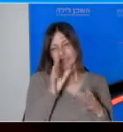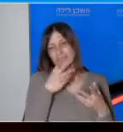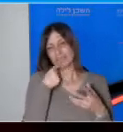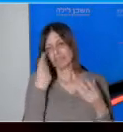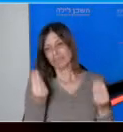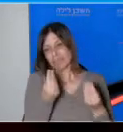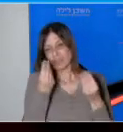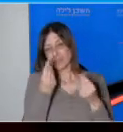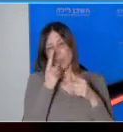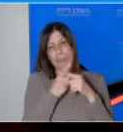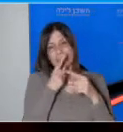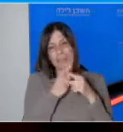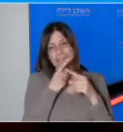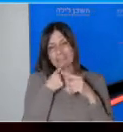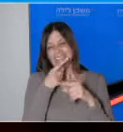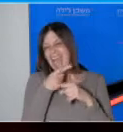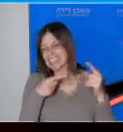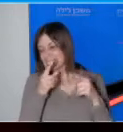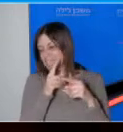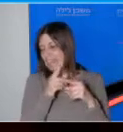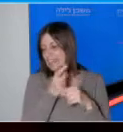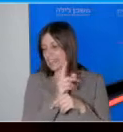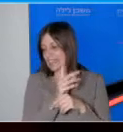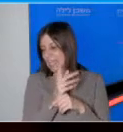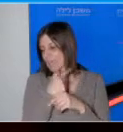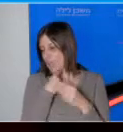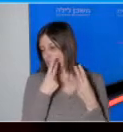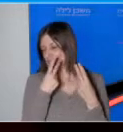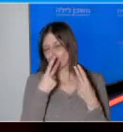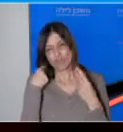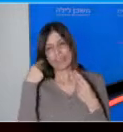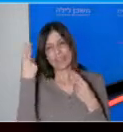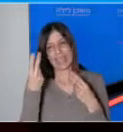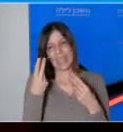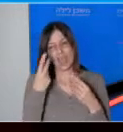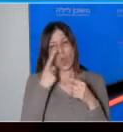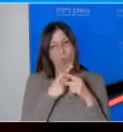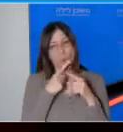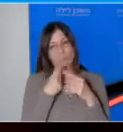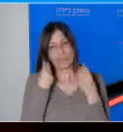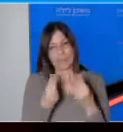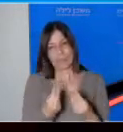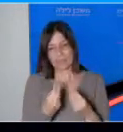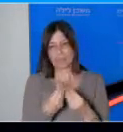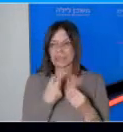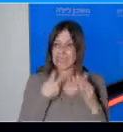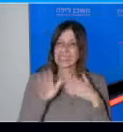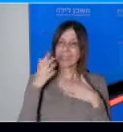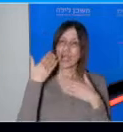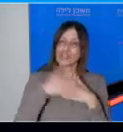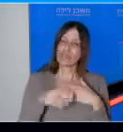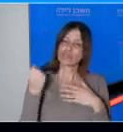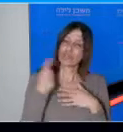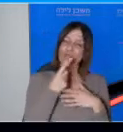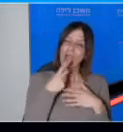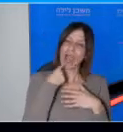משהו אופטימי, אבל אם יש לנו איזה חצי דקה... אז בואי, יש לנו בדיוק חצי דקה, והכי חשוב שתהיה אופטימית. כי לצאת לסוף שבוע עם אמירה